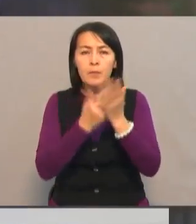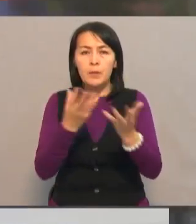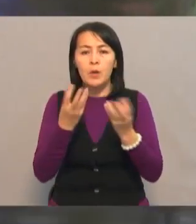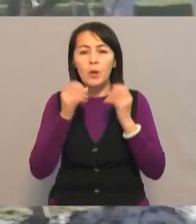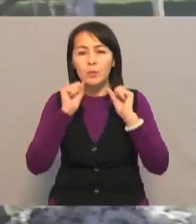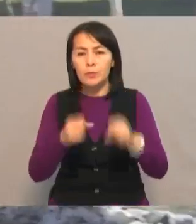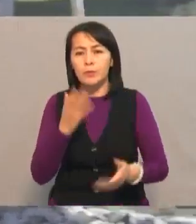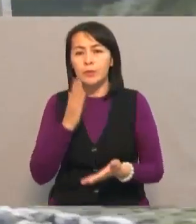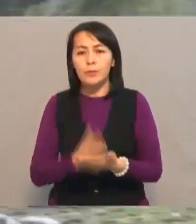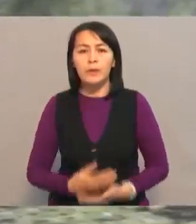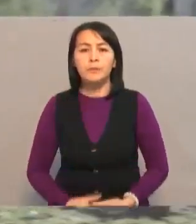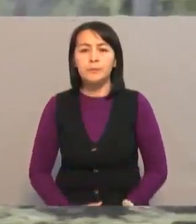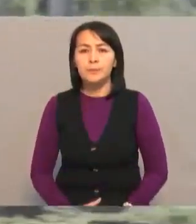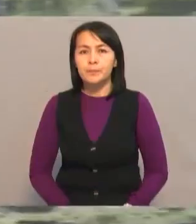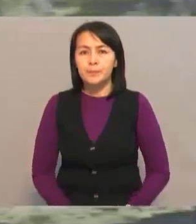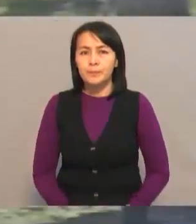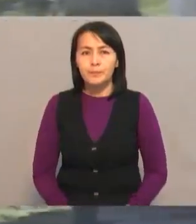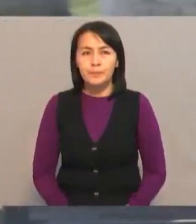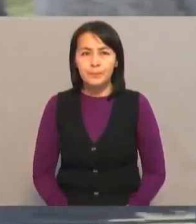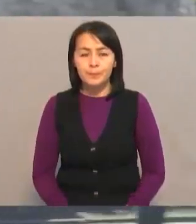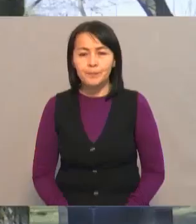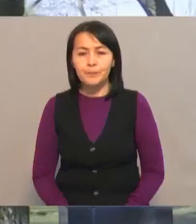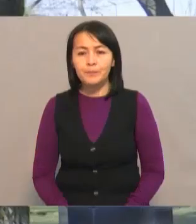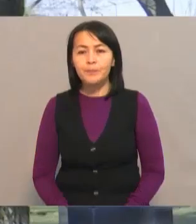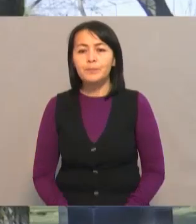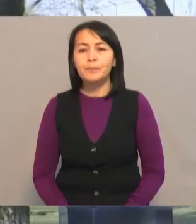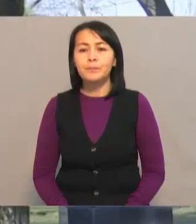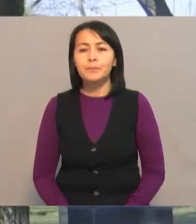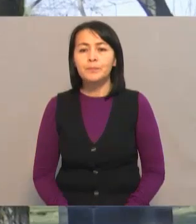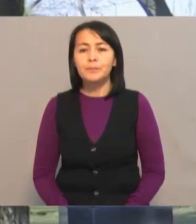мүмкіндік береді. Лаура Сарман, Диана Блязиз, Нұркен Жалбиев, жаңалықтар.